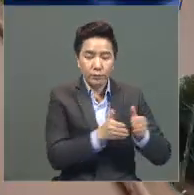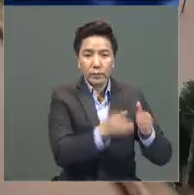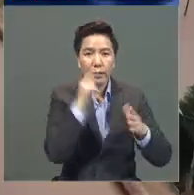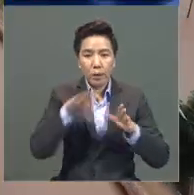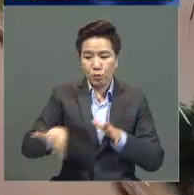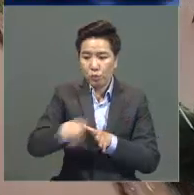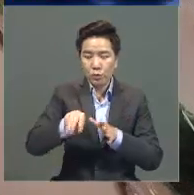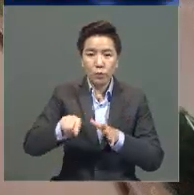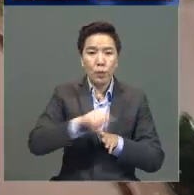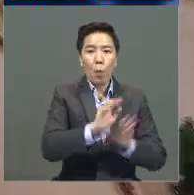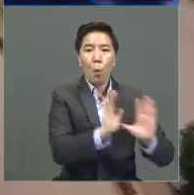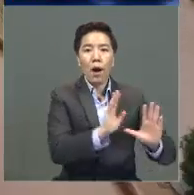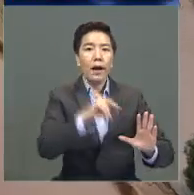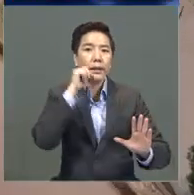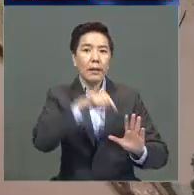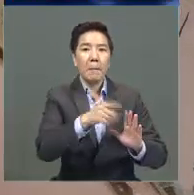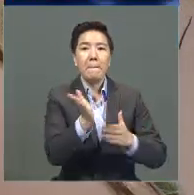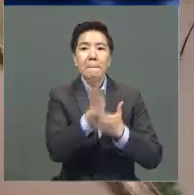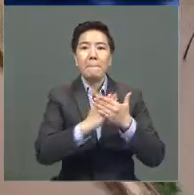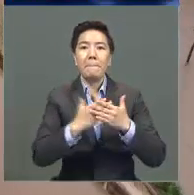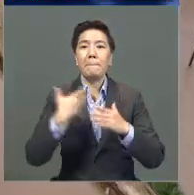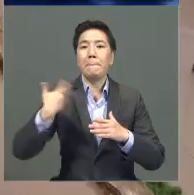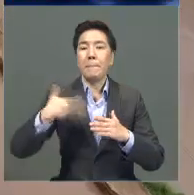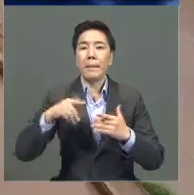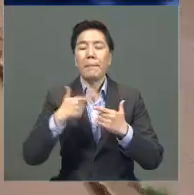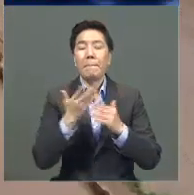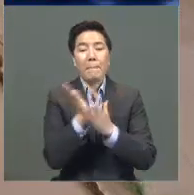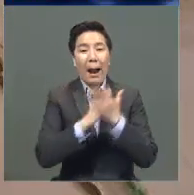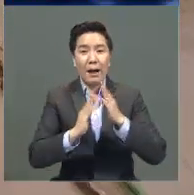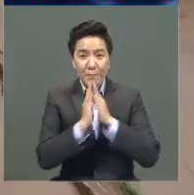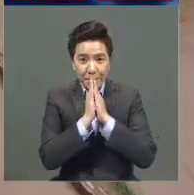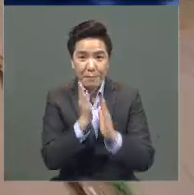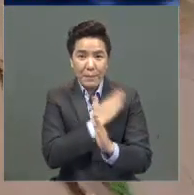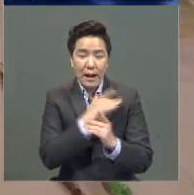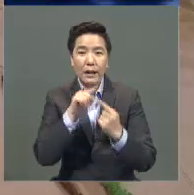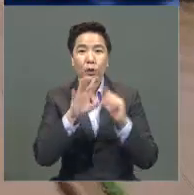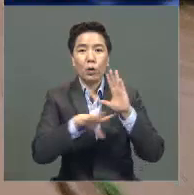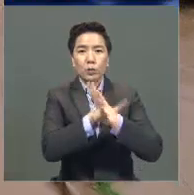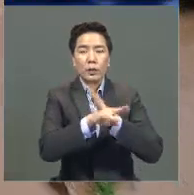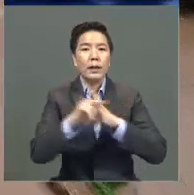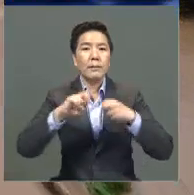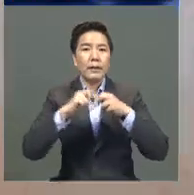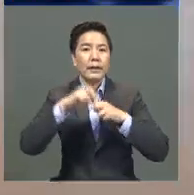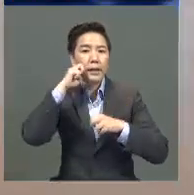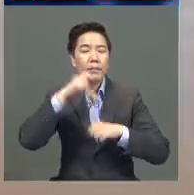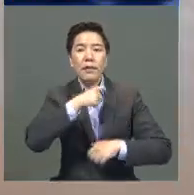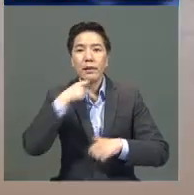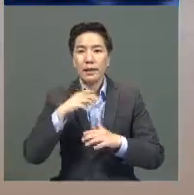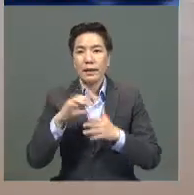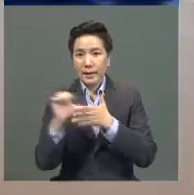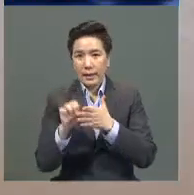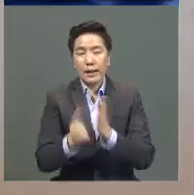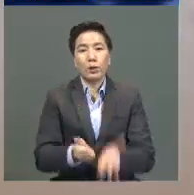เพื่อสูบน้ำส่งไปเก็บในอ่างเก็บน้ำบางพระจังหวัดชลบุรีทำไมภาคตะวันออกนั้นพ้นจากปัญหาภัยแล้งในปีหน้า